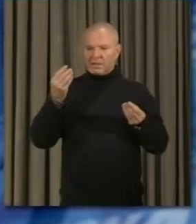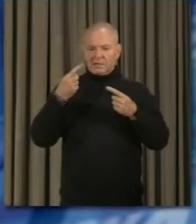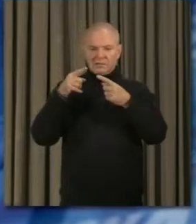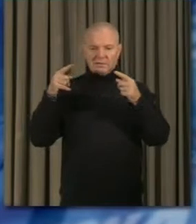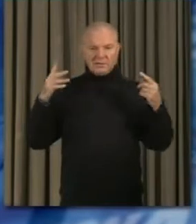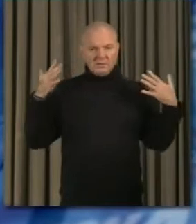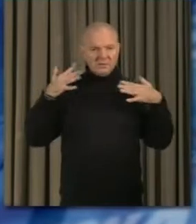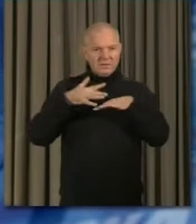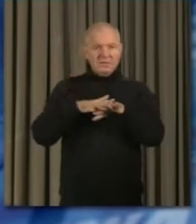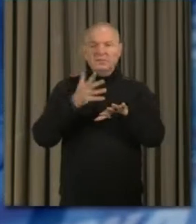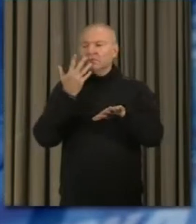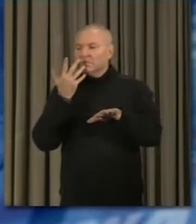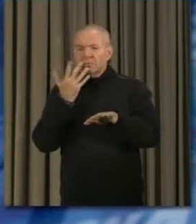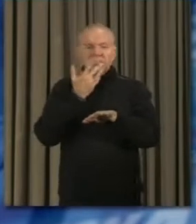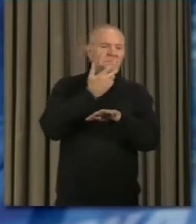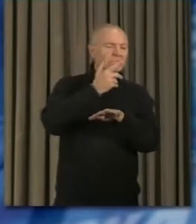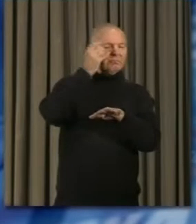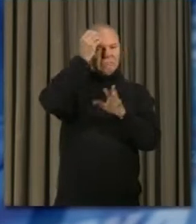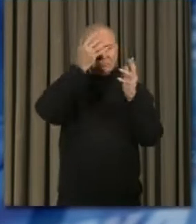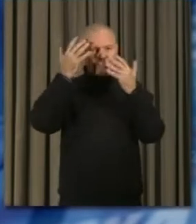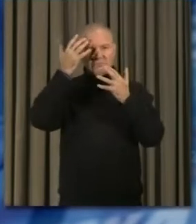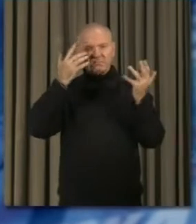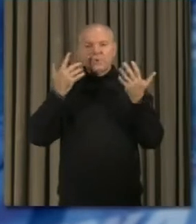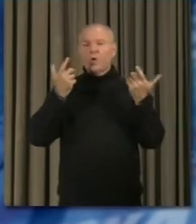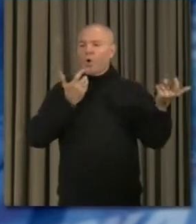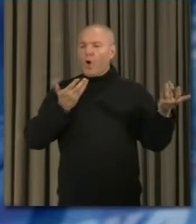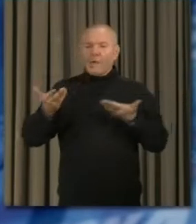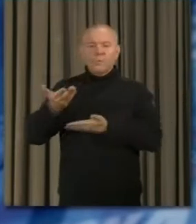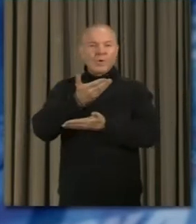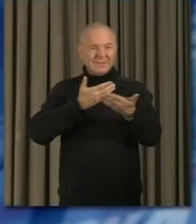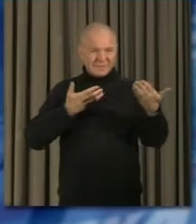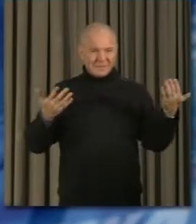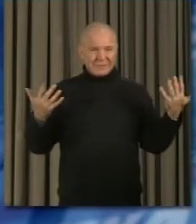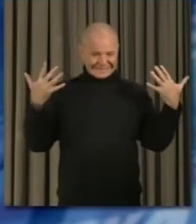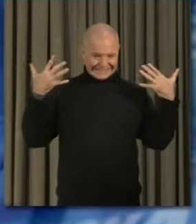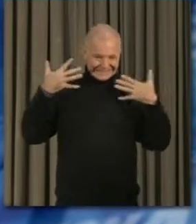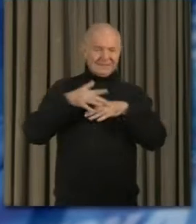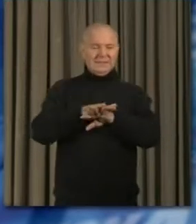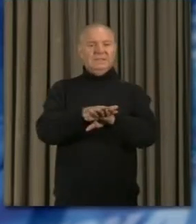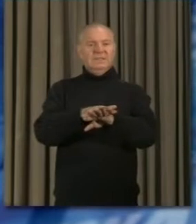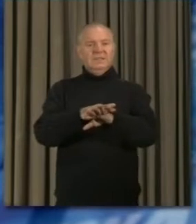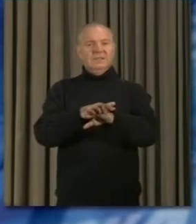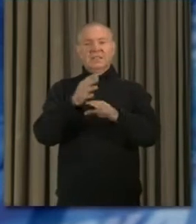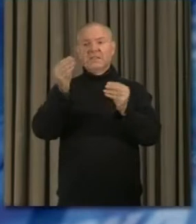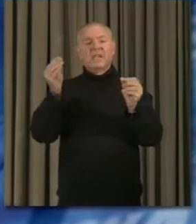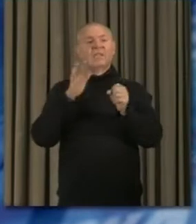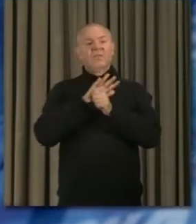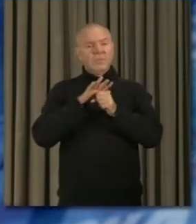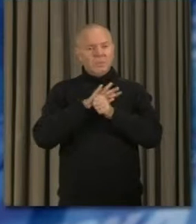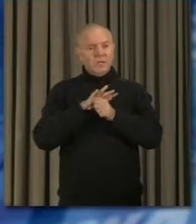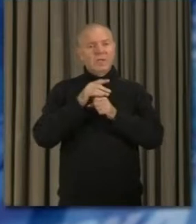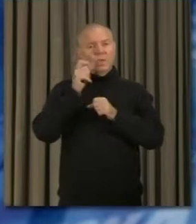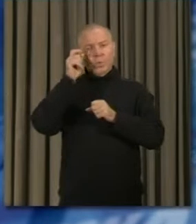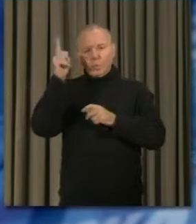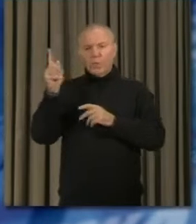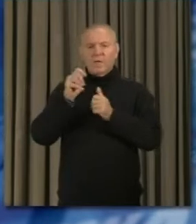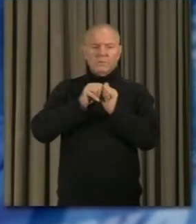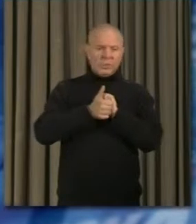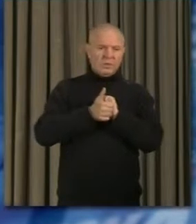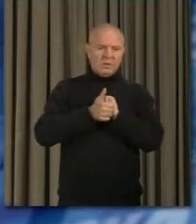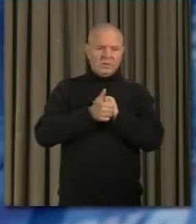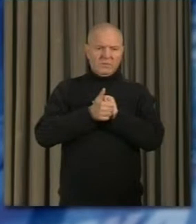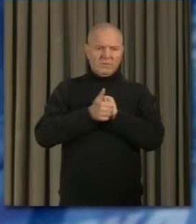tanti desiderate voglia di collaborazione e di unione tra tutti i vari nuclei familiari culturali sportivi